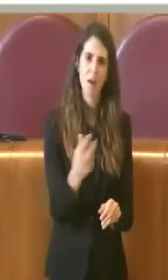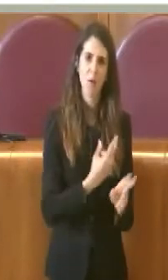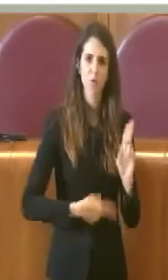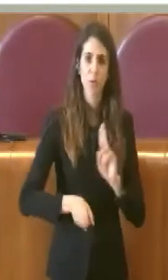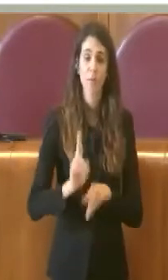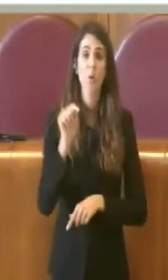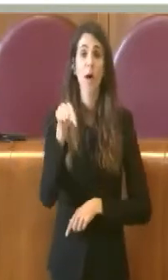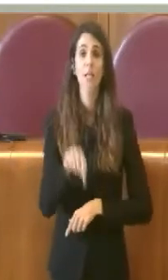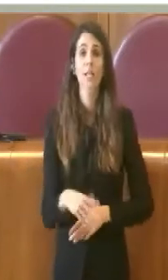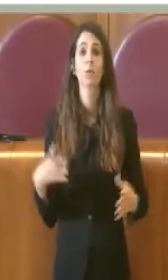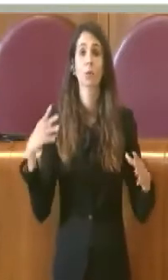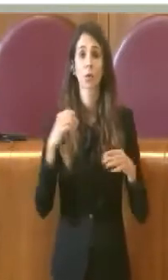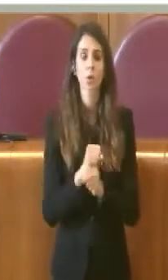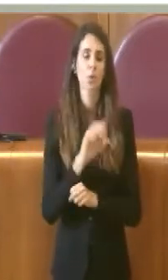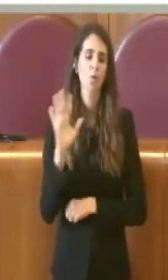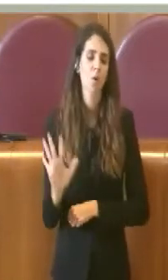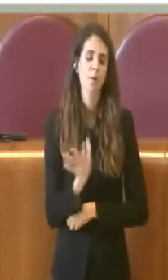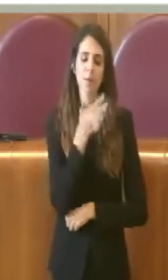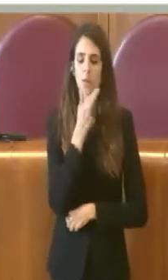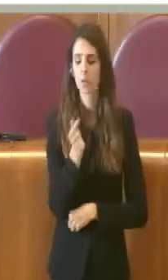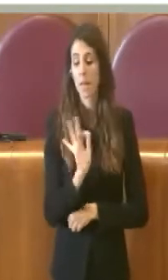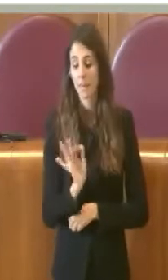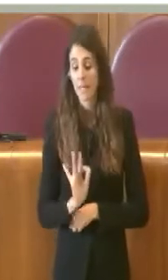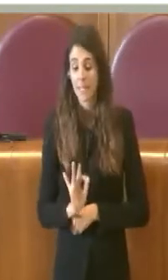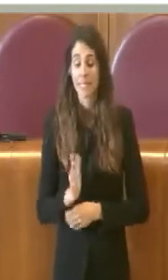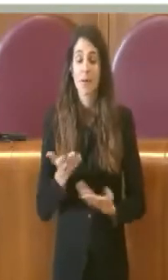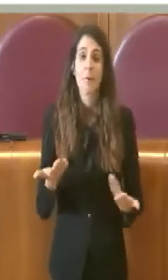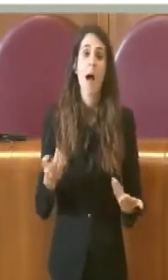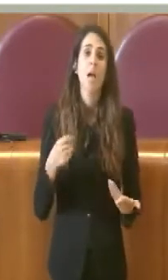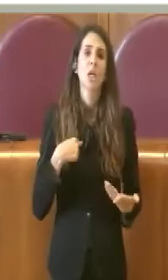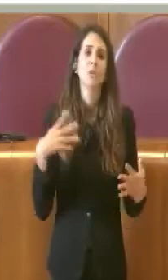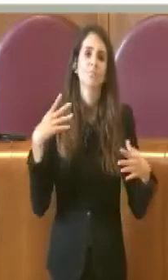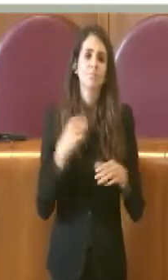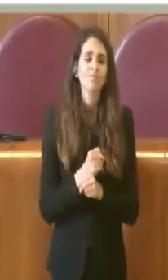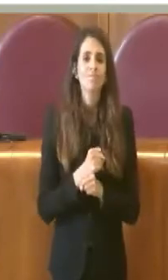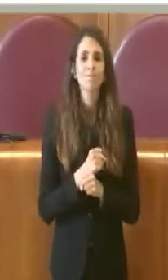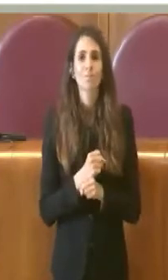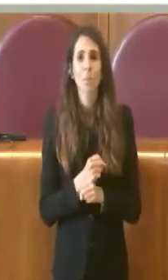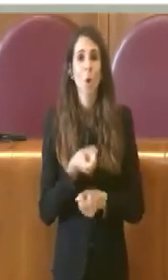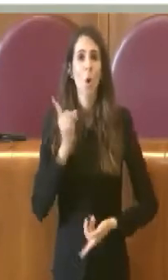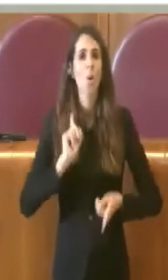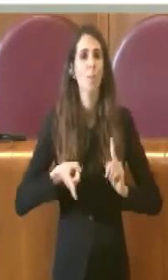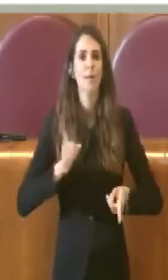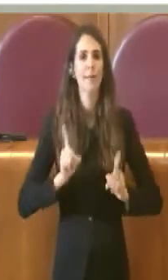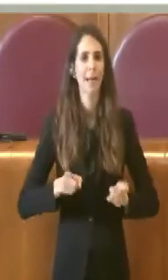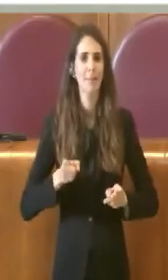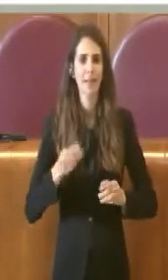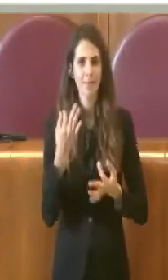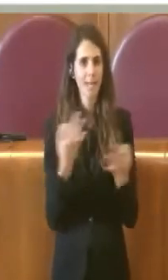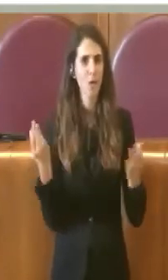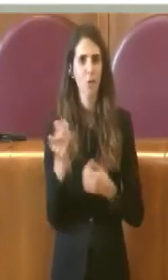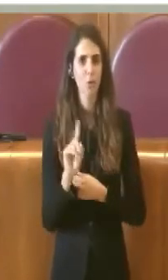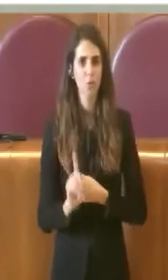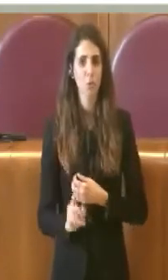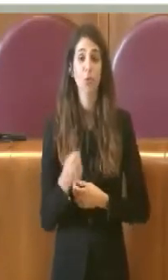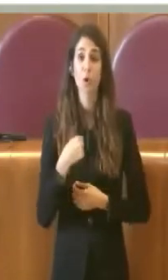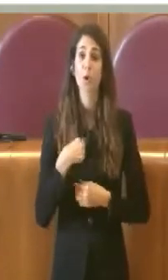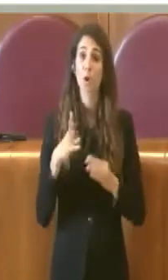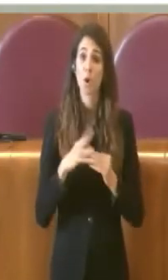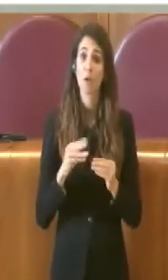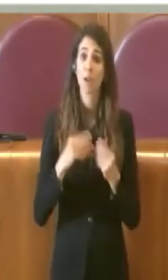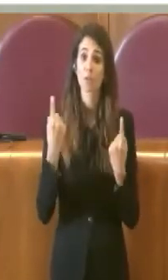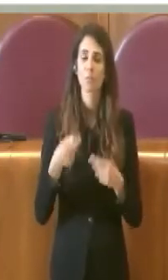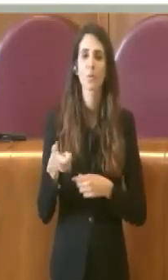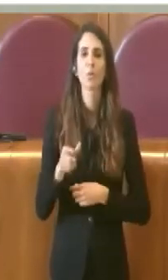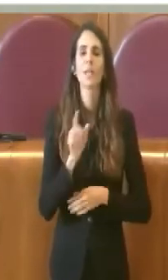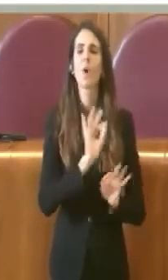termino. Forse non è molto bello terminare così, perché termino con qualcosa di politicamente scorretto. Lo faccio perché alcune persone hanno